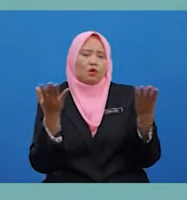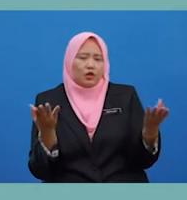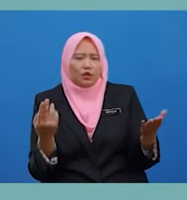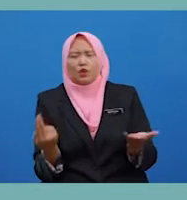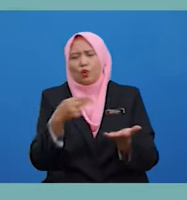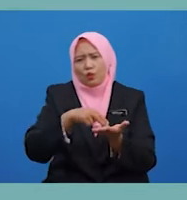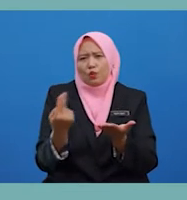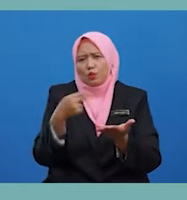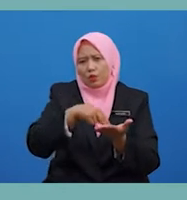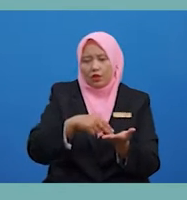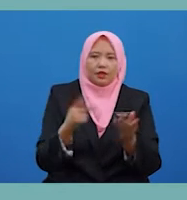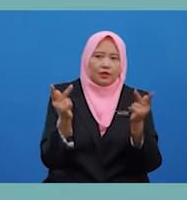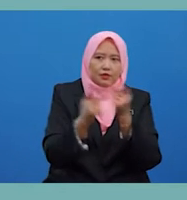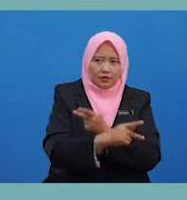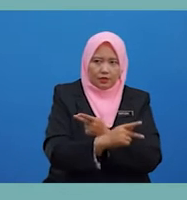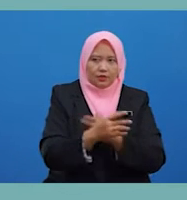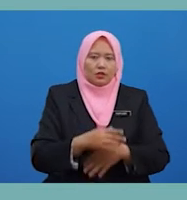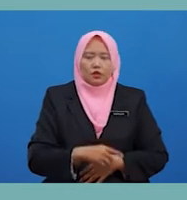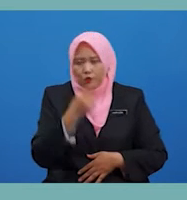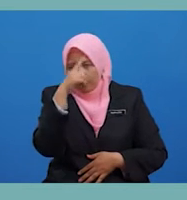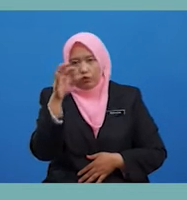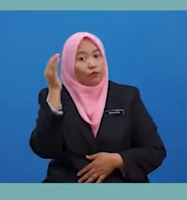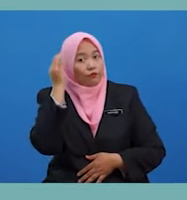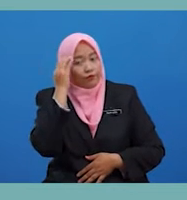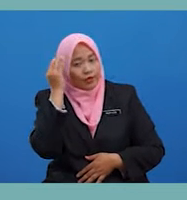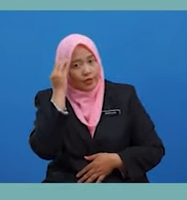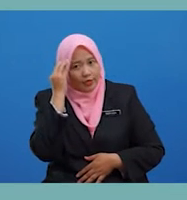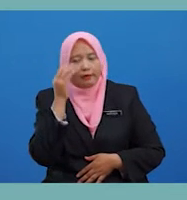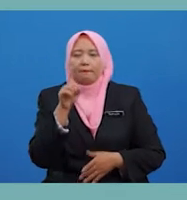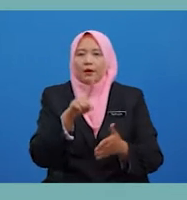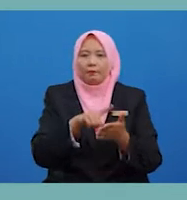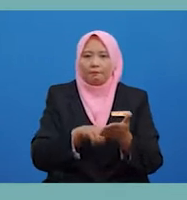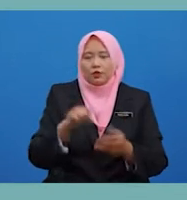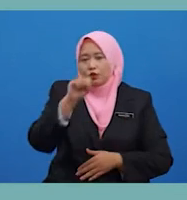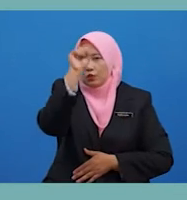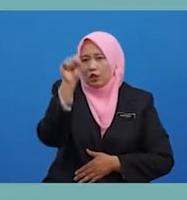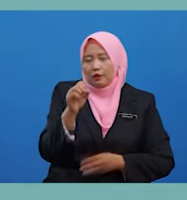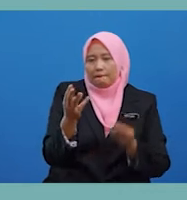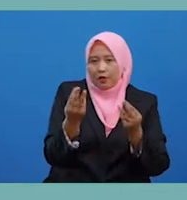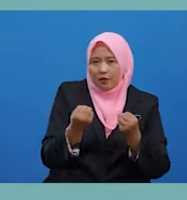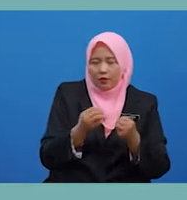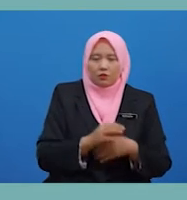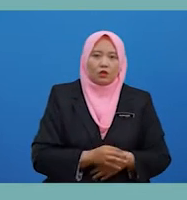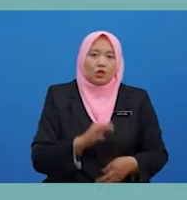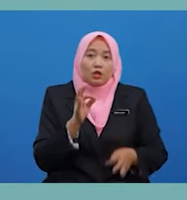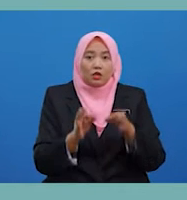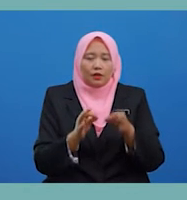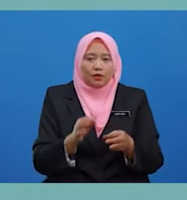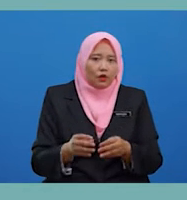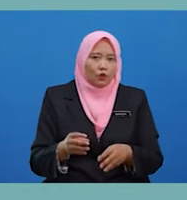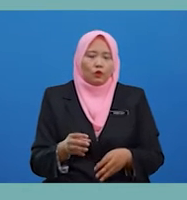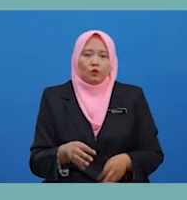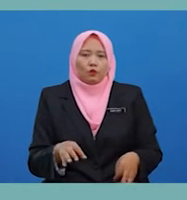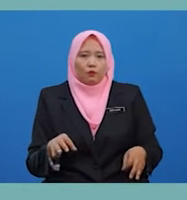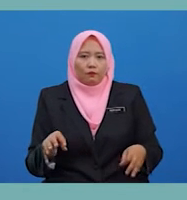supaya pelajar cekap dalam memahami kehendak soalan. Apabila pelajar cekap dalam menulis pola